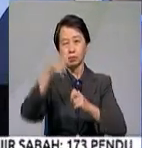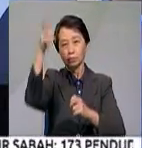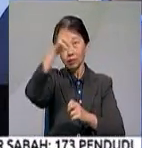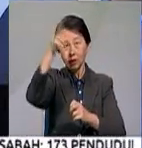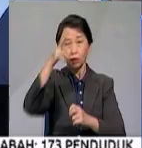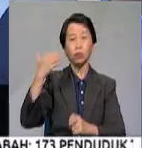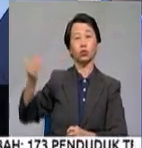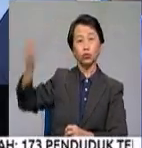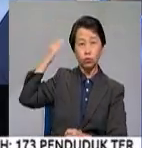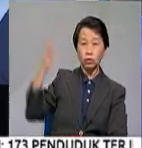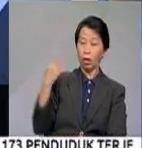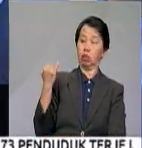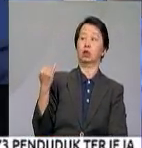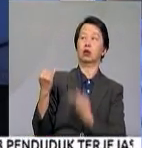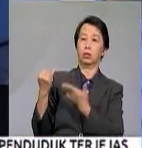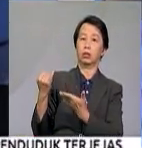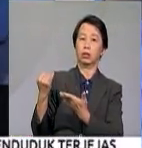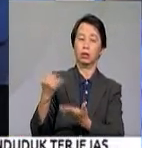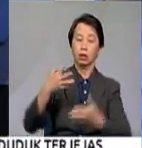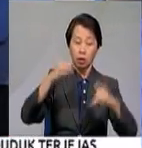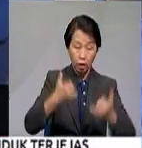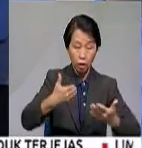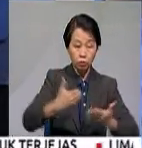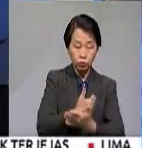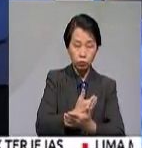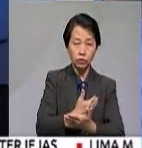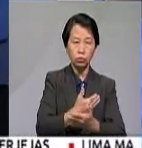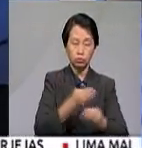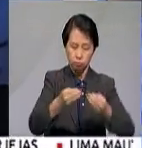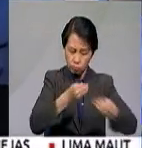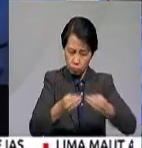the past, the new management of PNB